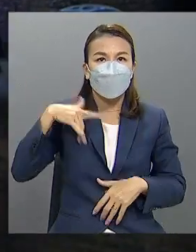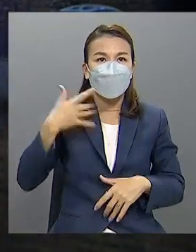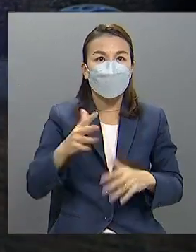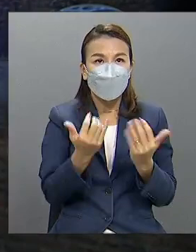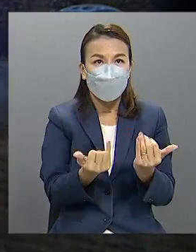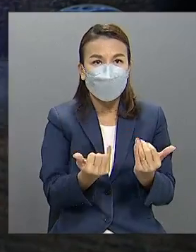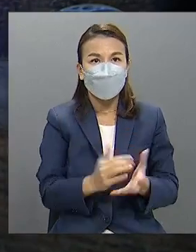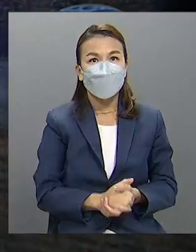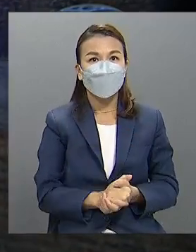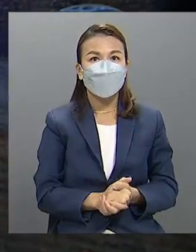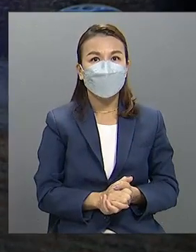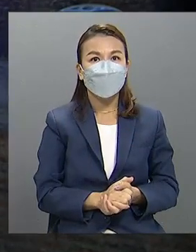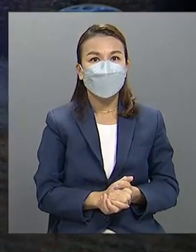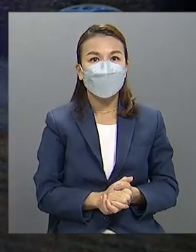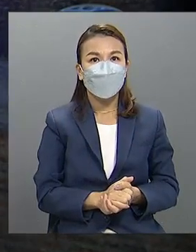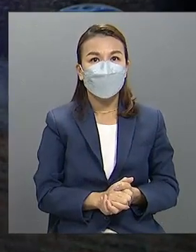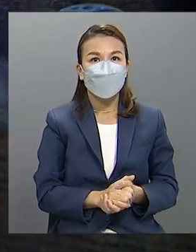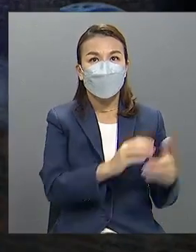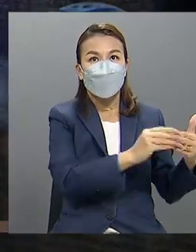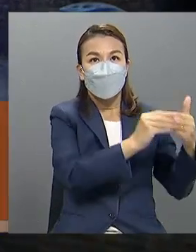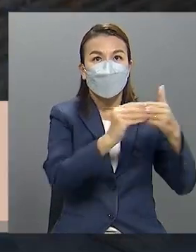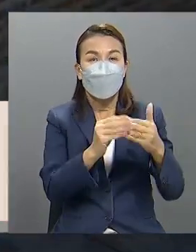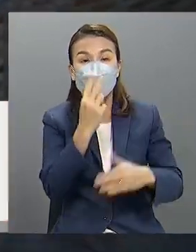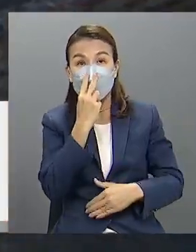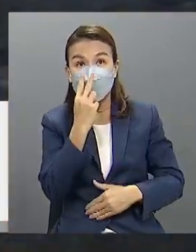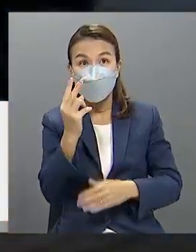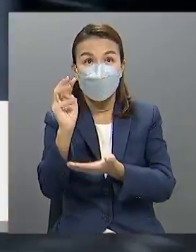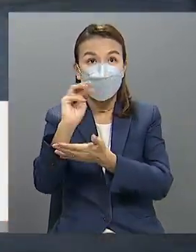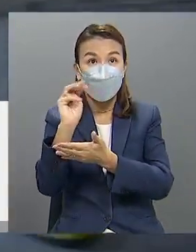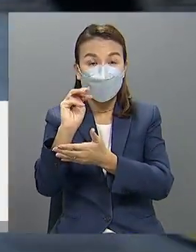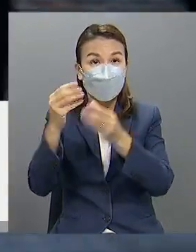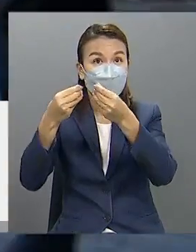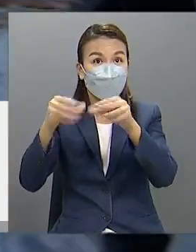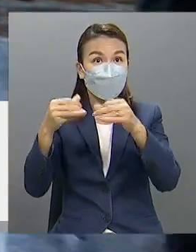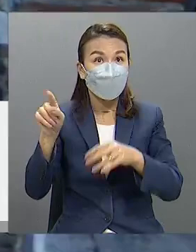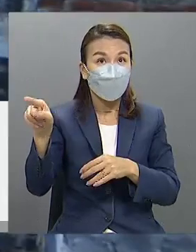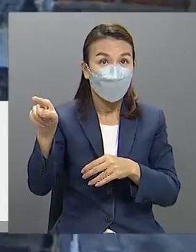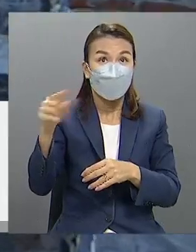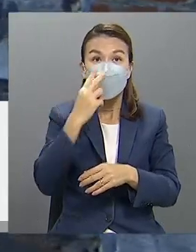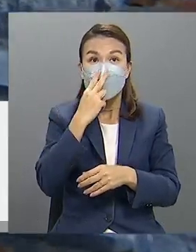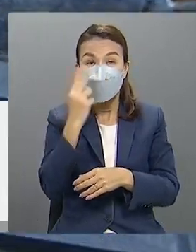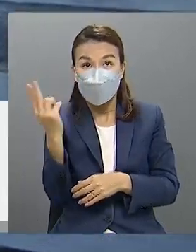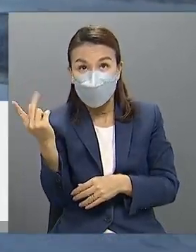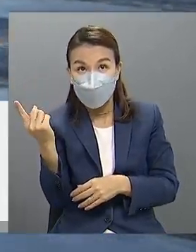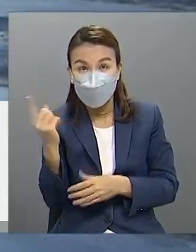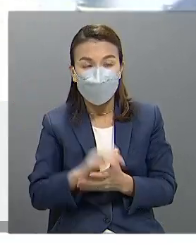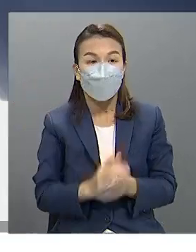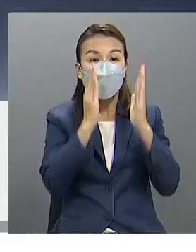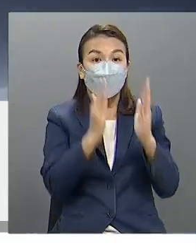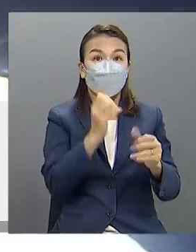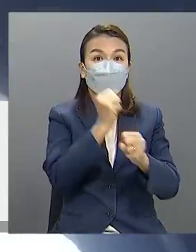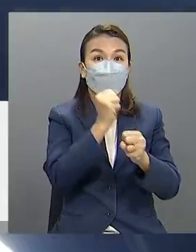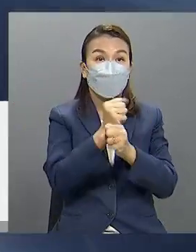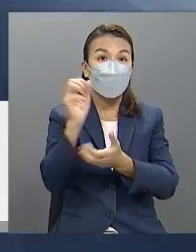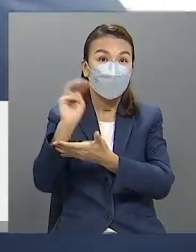คุณผู้ชมคะดิฉันพามาที่มูลนิธิกระจกเงานะคะนี่คือจำนวนคาซีทค่ะที่ทางเจ้าหน้าที่มูลนิธิกระจกเงาได้คัดแยก